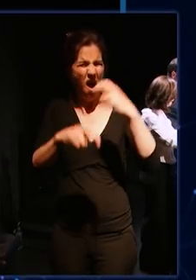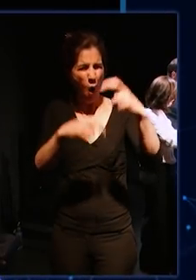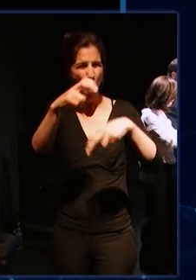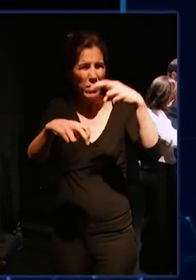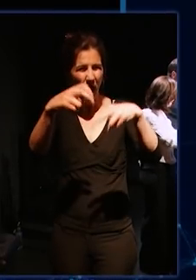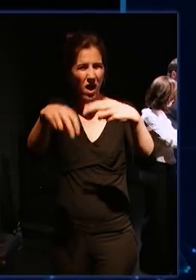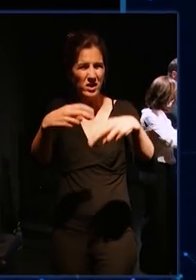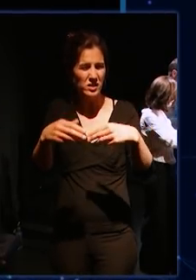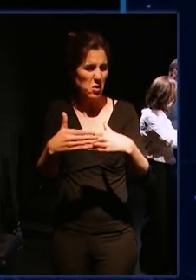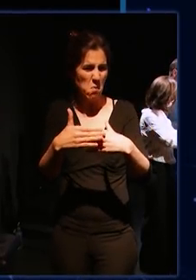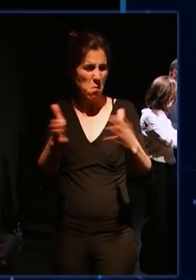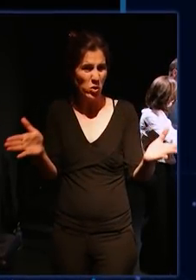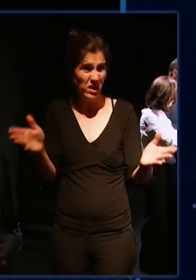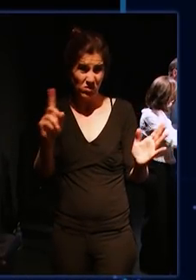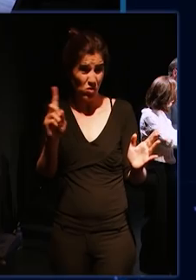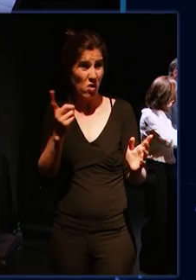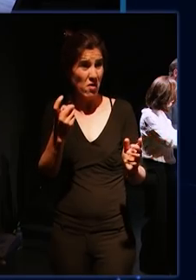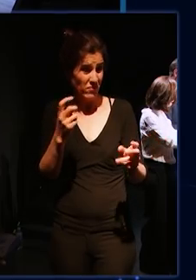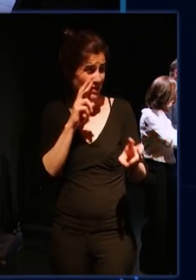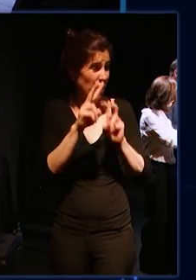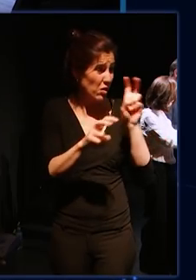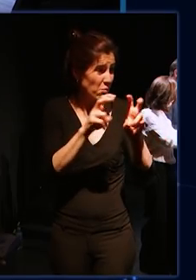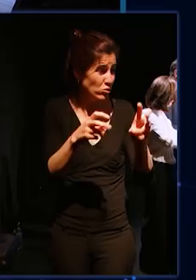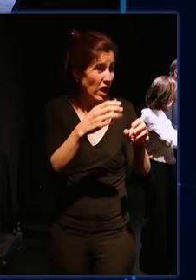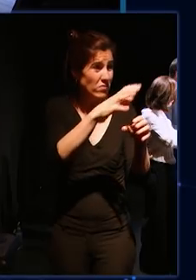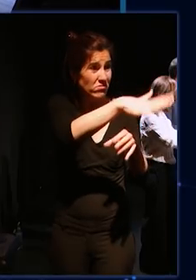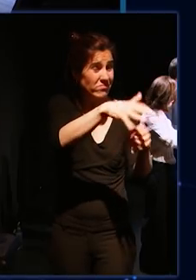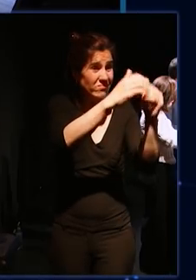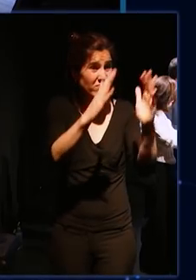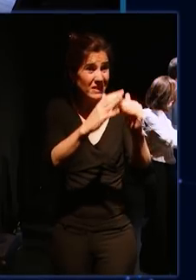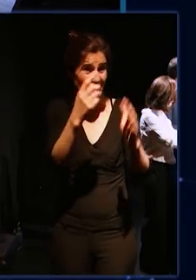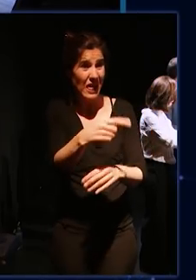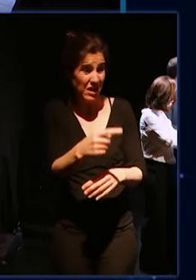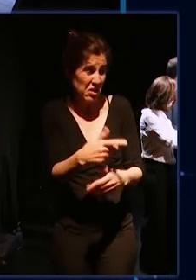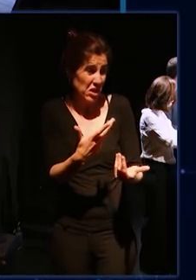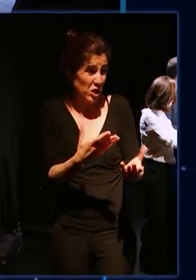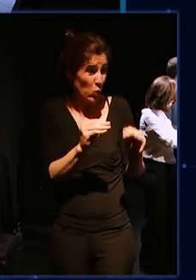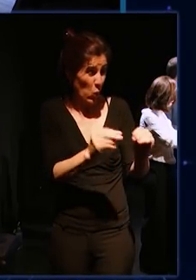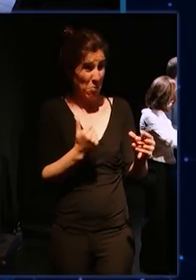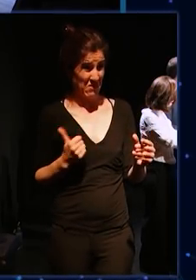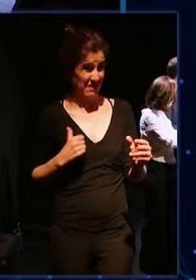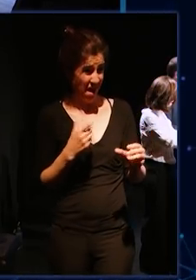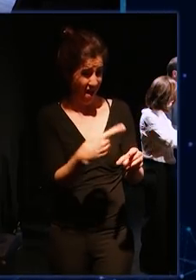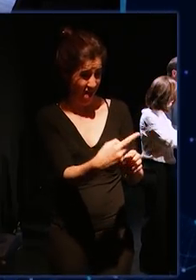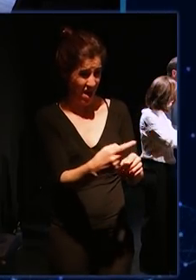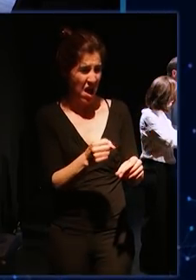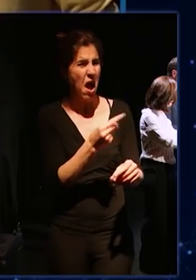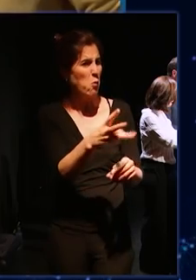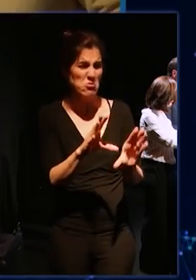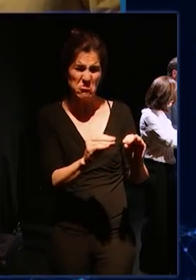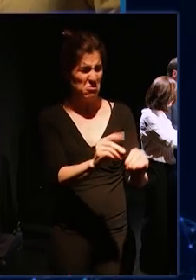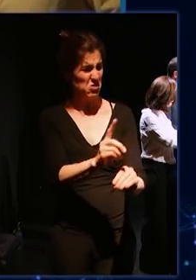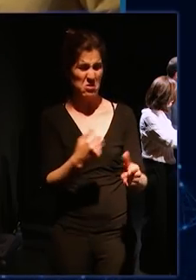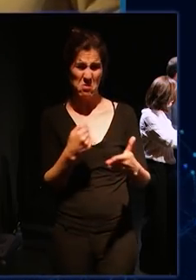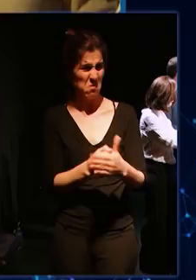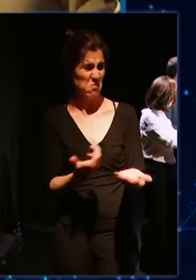és mirar què és el que tenim i aprofitar els existents perquè alguns d'ells entenem que estan infrautilitzats. Evidentment, hem de remodelar el